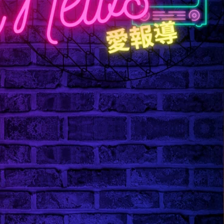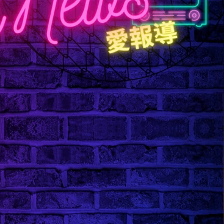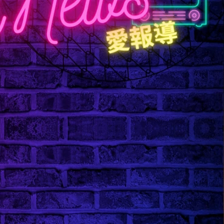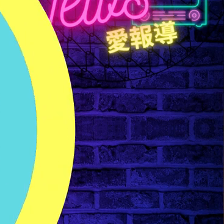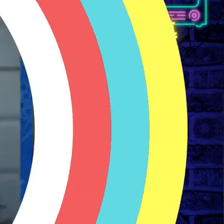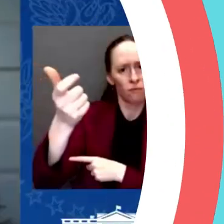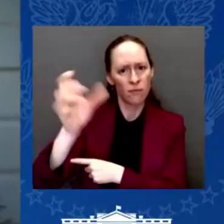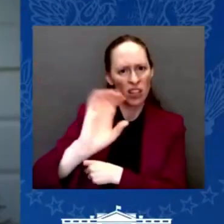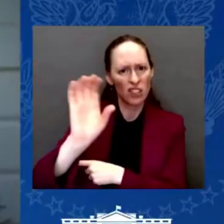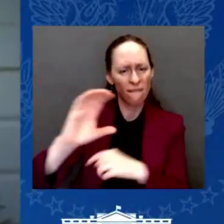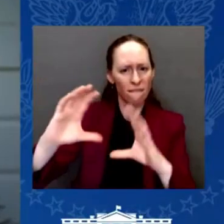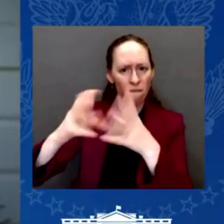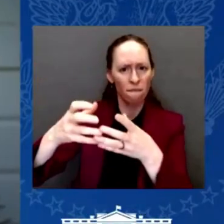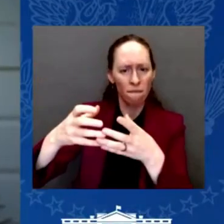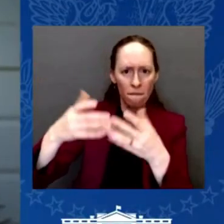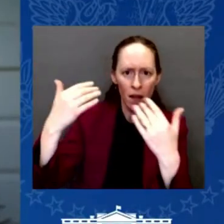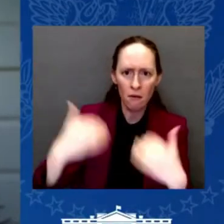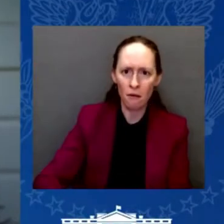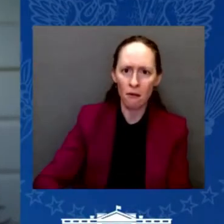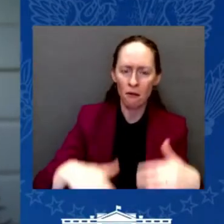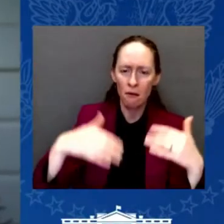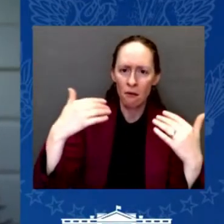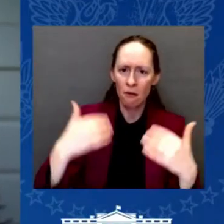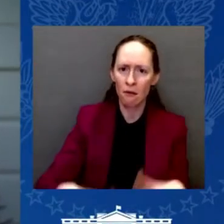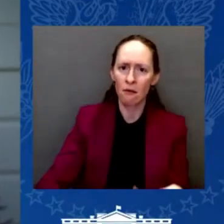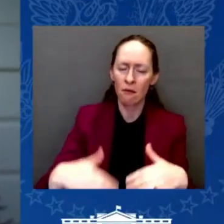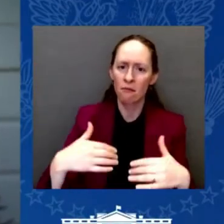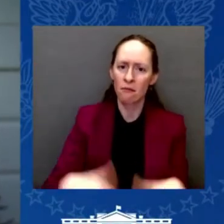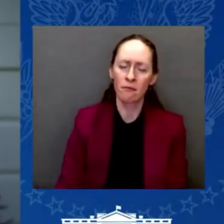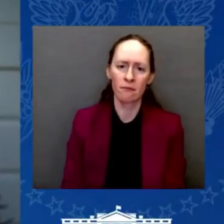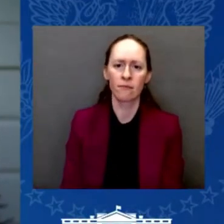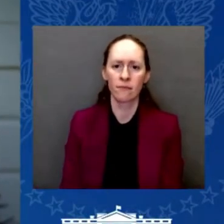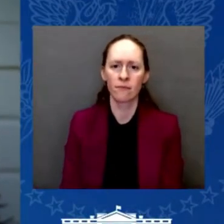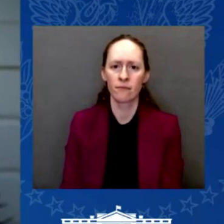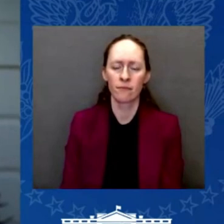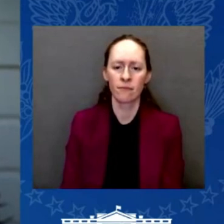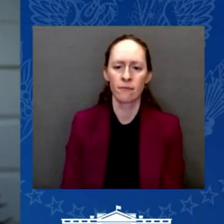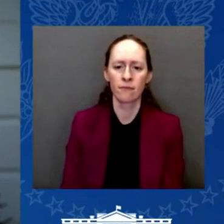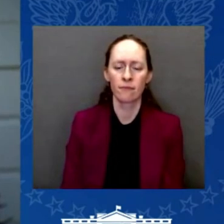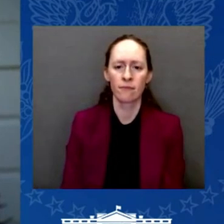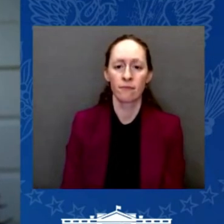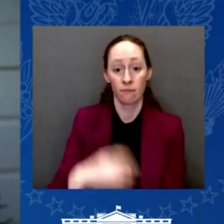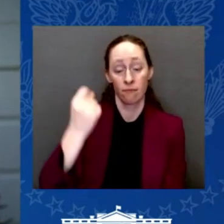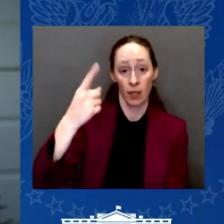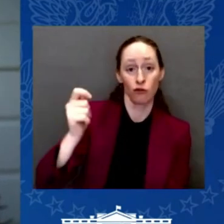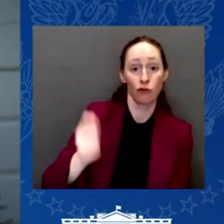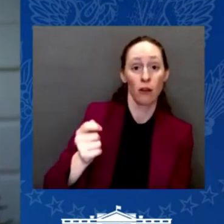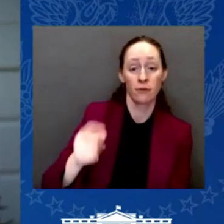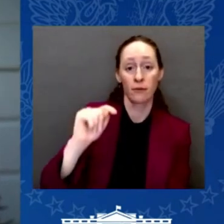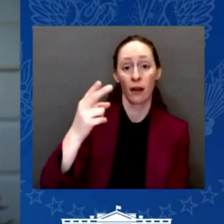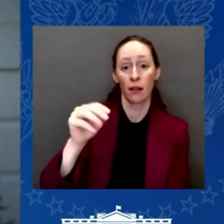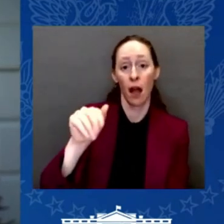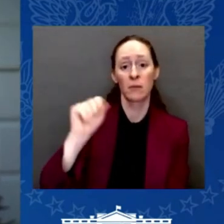正这个邪恶。 Justice Thomas went even further, and he wrote the following quote.We should reconsider all the